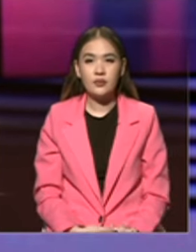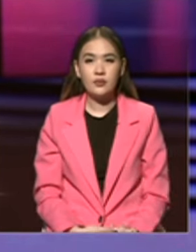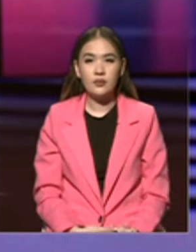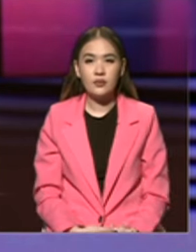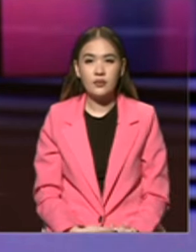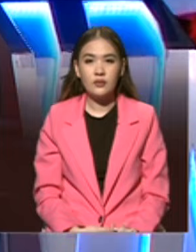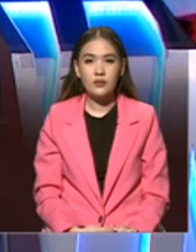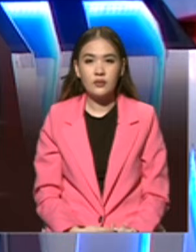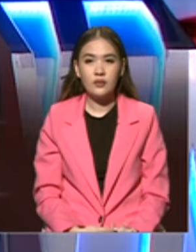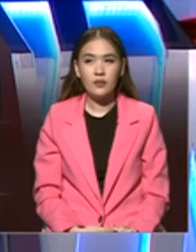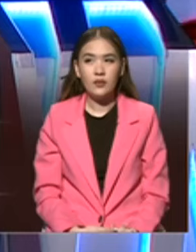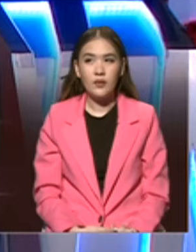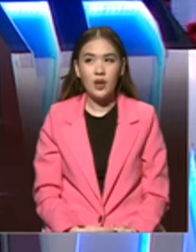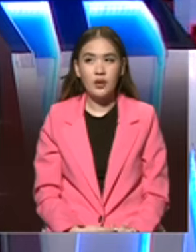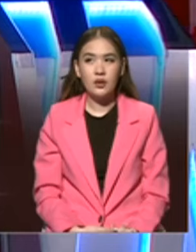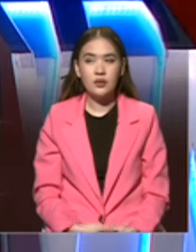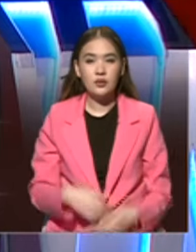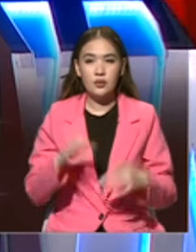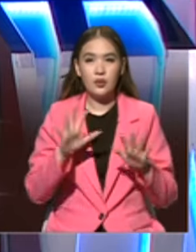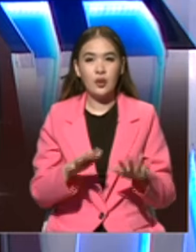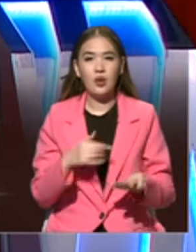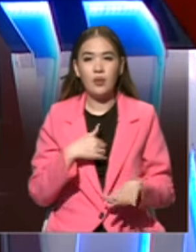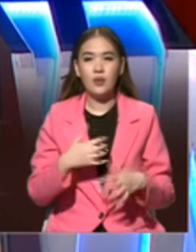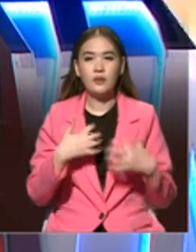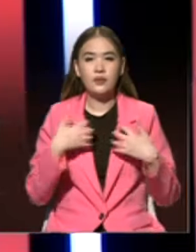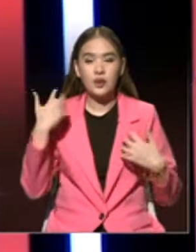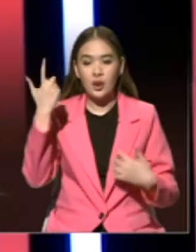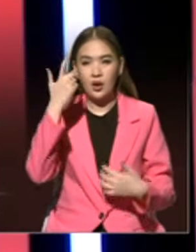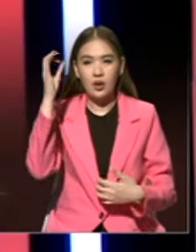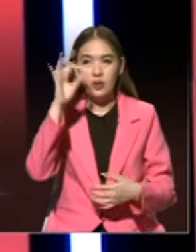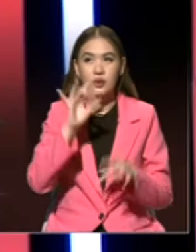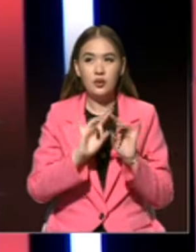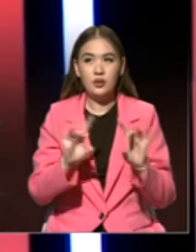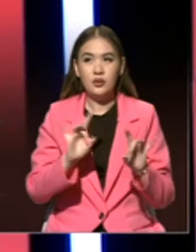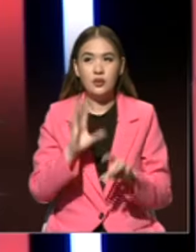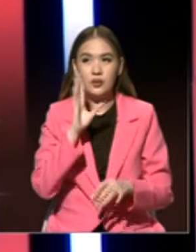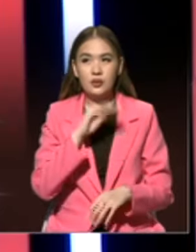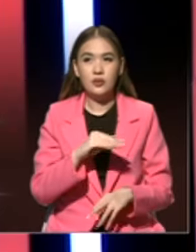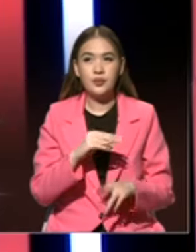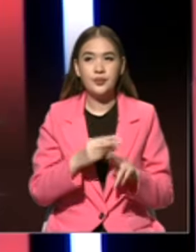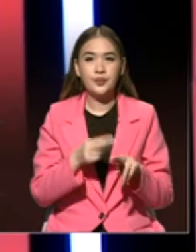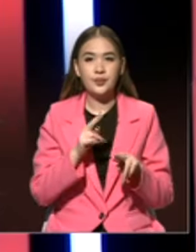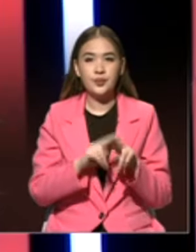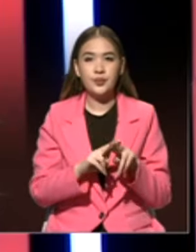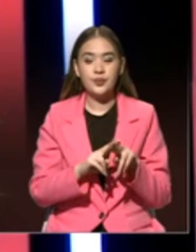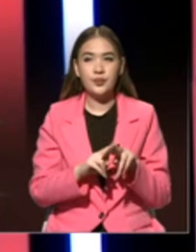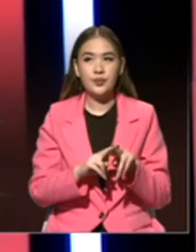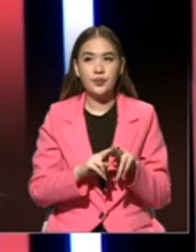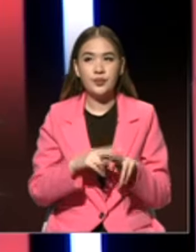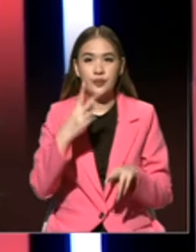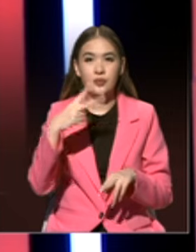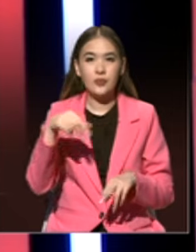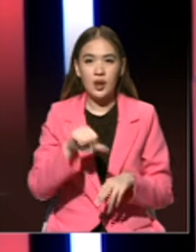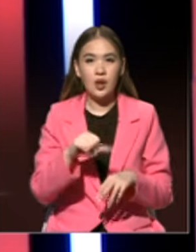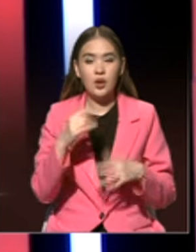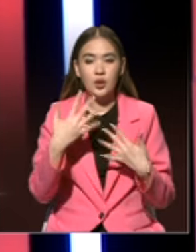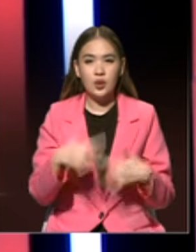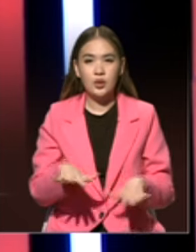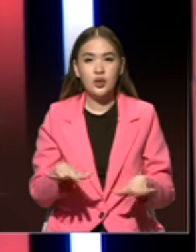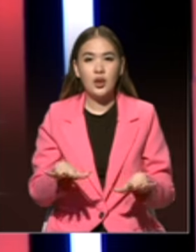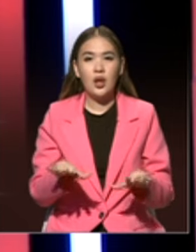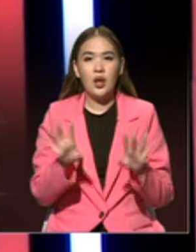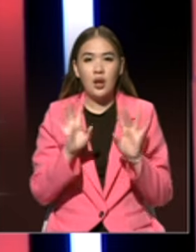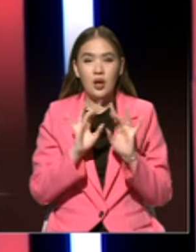енді бүгінгі тақырып мал шаруашылығының арасына. Қанат мырза, негізі біз бұл тақырыпты эфирде беріп келе жатқанымызға екі аптадан асып